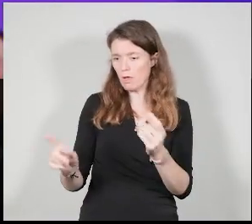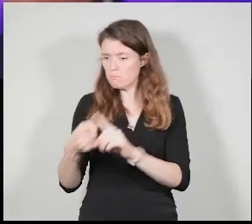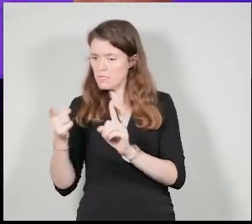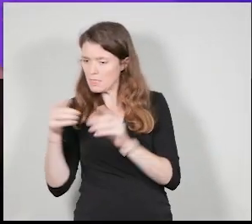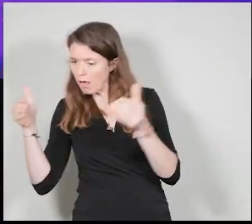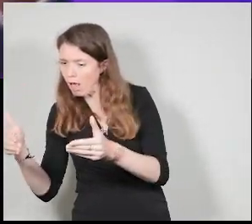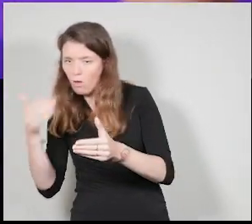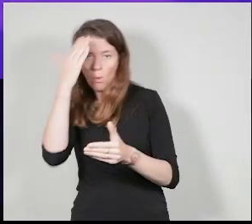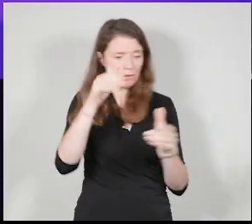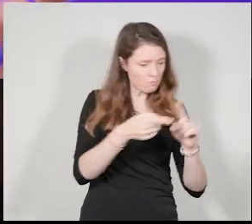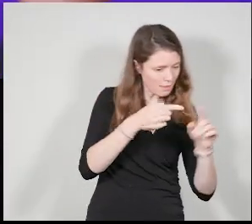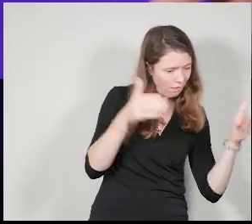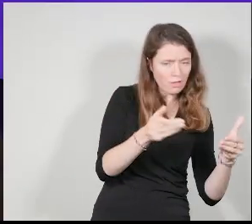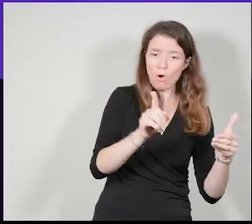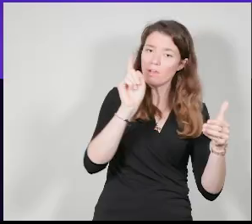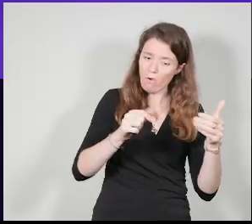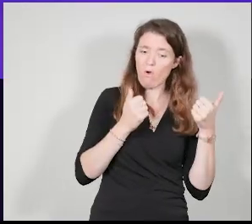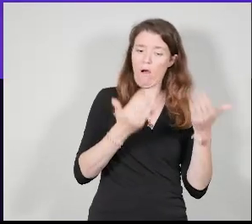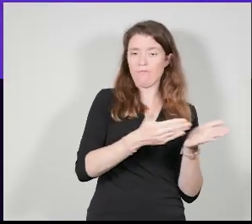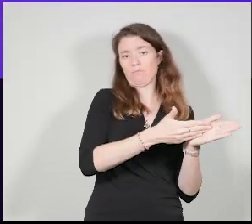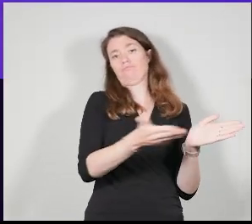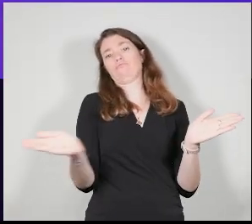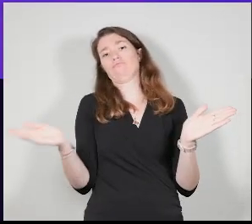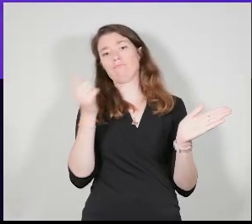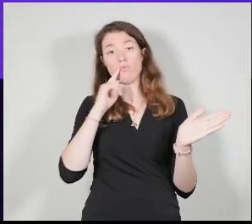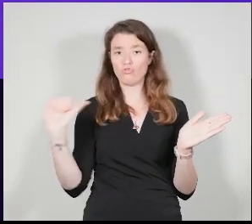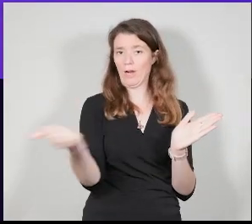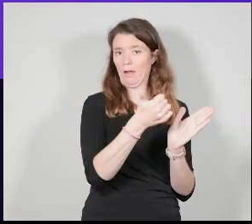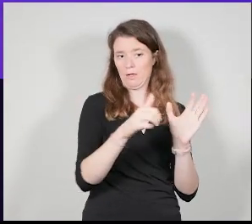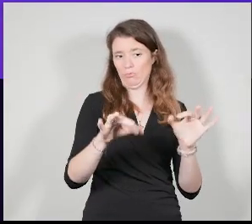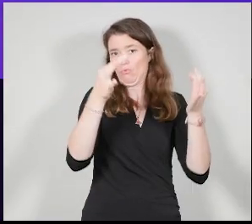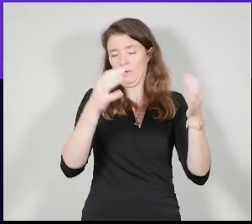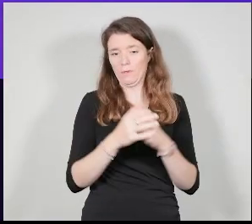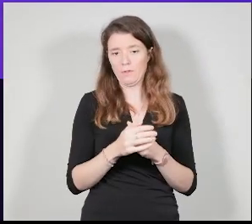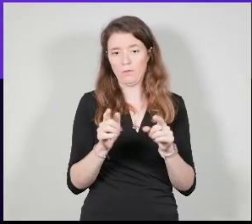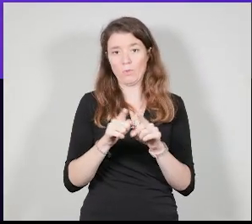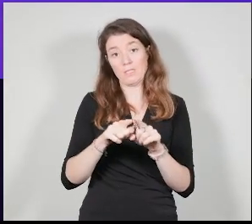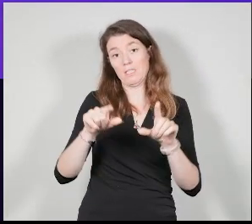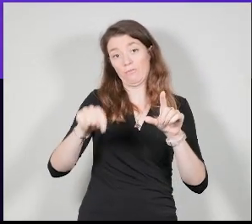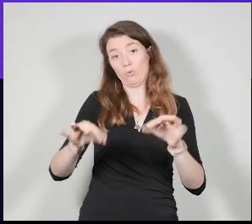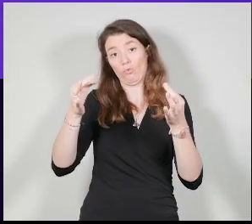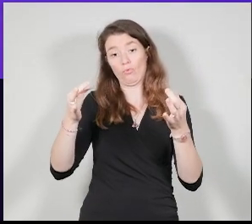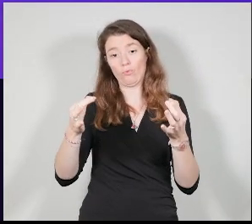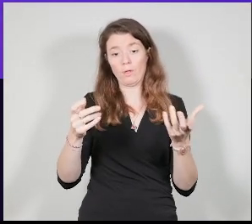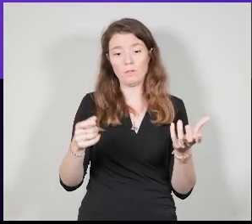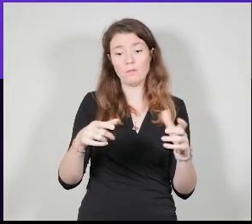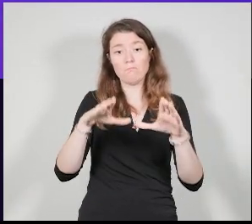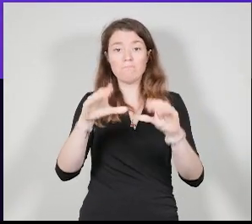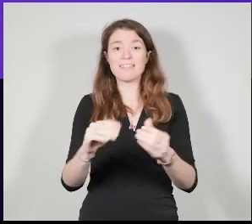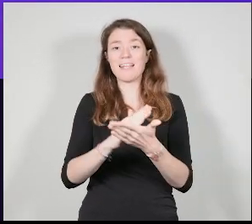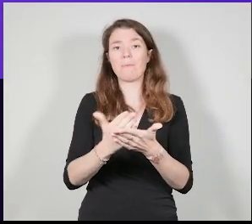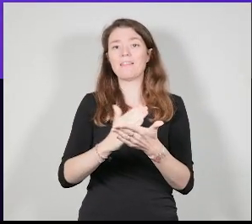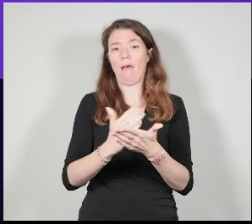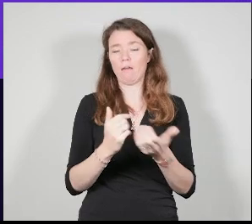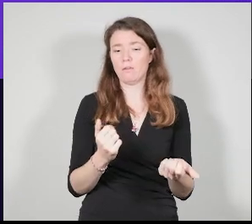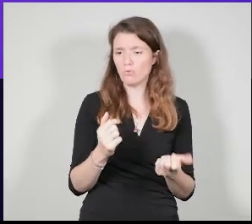autres, mais d'avoir vraiment une diversité d'offres offertes pour chacun. Et puis, il y a ces habitats intermédiaires. Et ces habitats intermédiaires, vous mettez l'accent